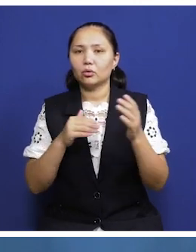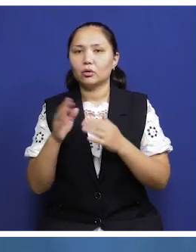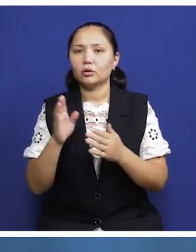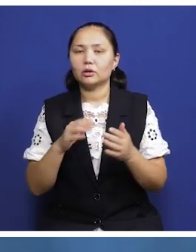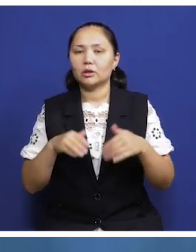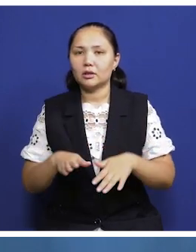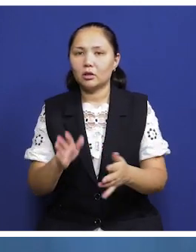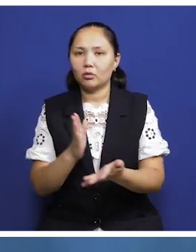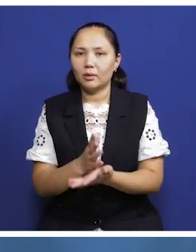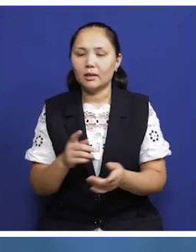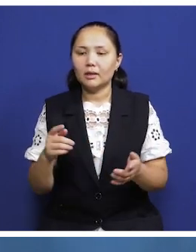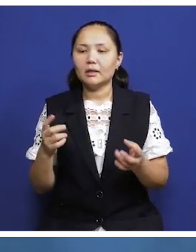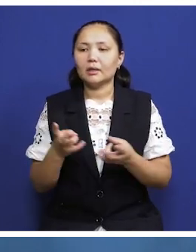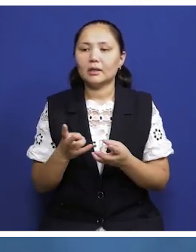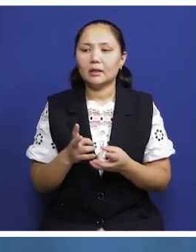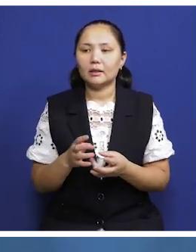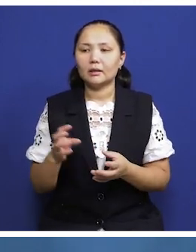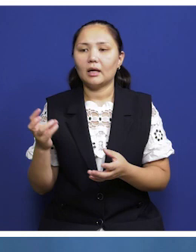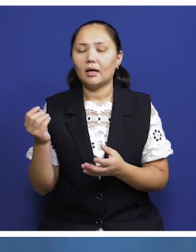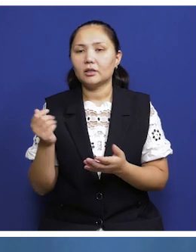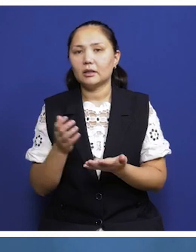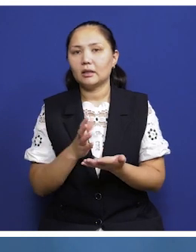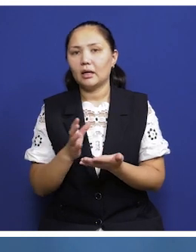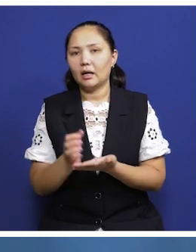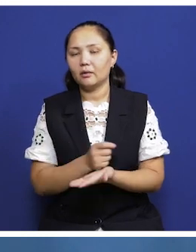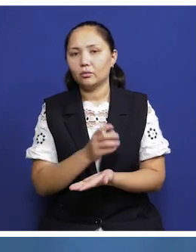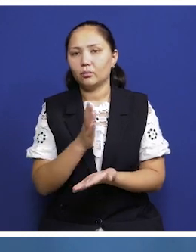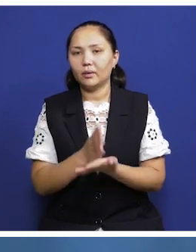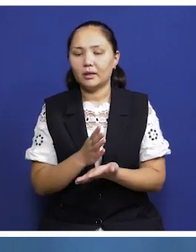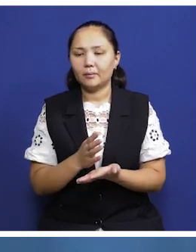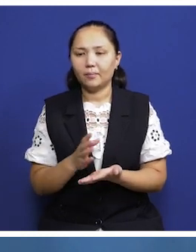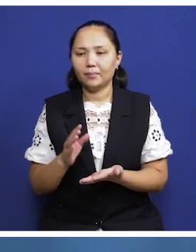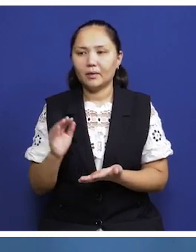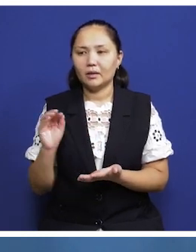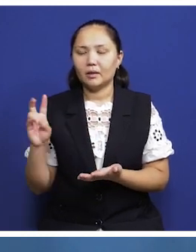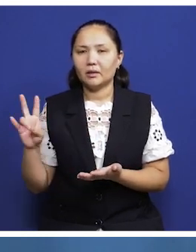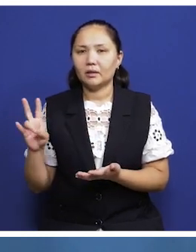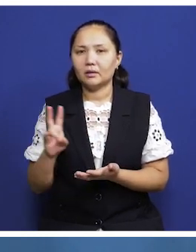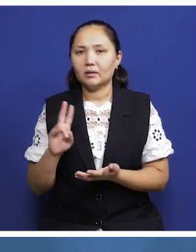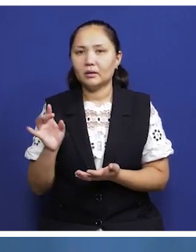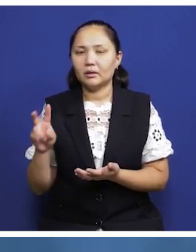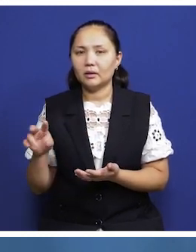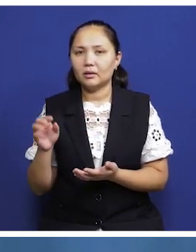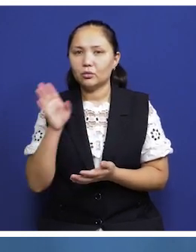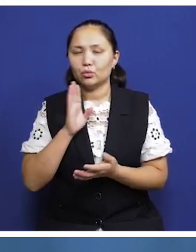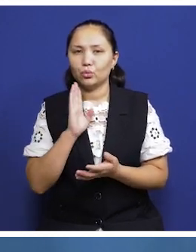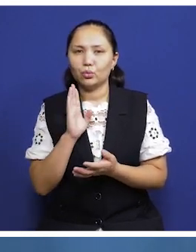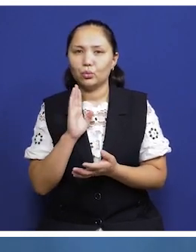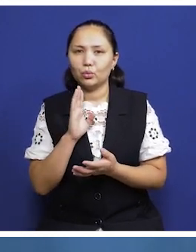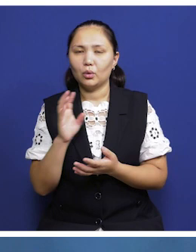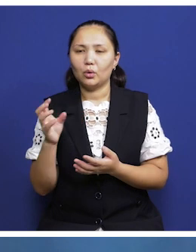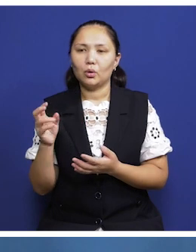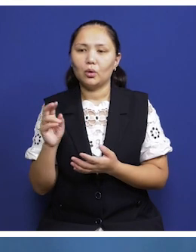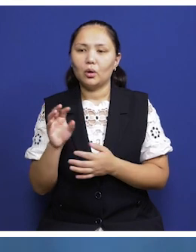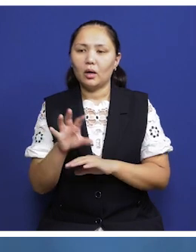тиісті 400 миллион теңгеден астам қаржы бөлініп отыр. Жанкөл елді мекенінде ағымдағы жылы ауыз су